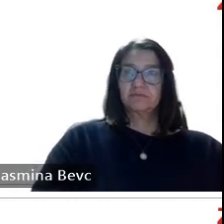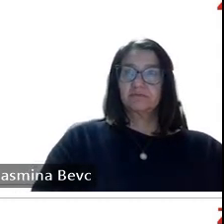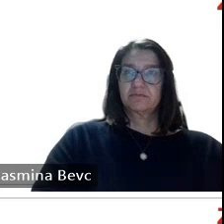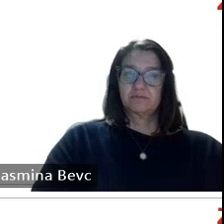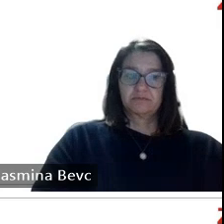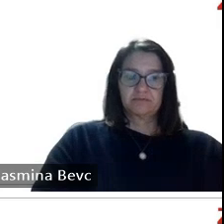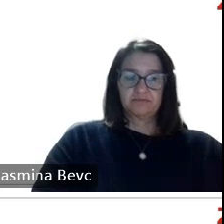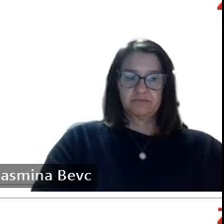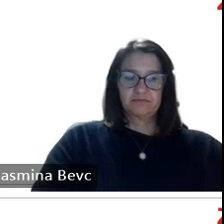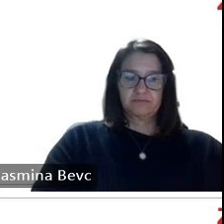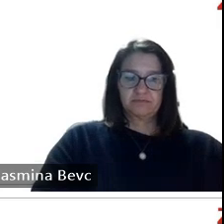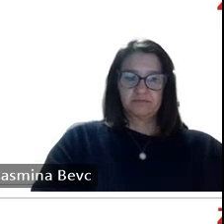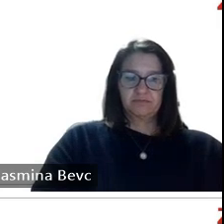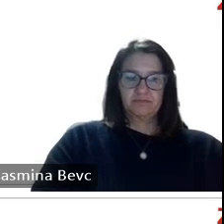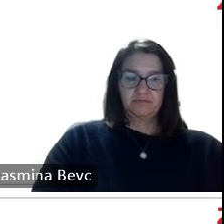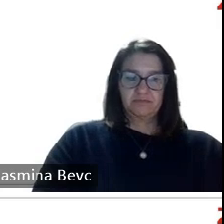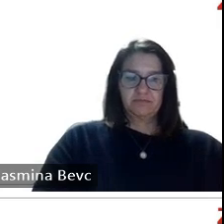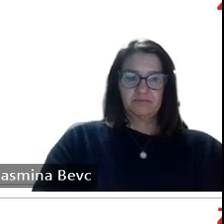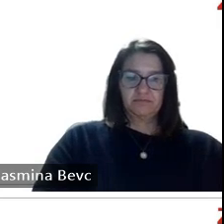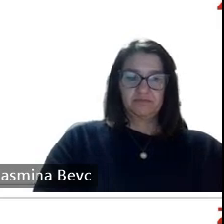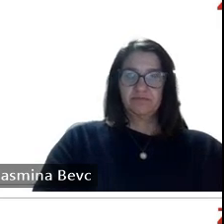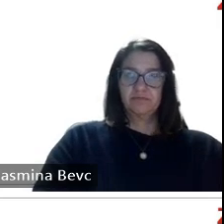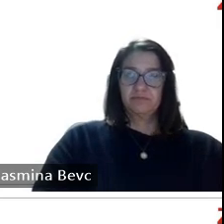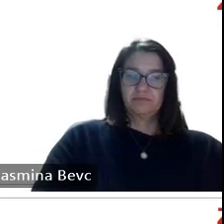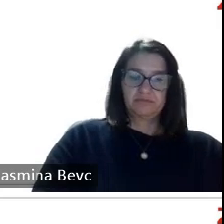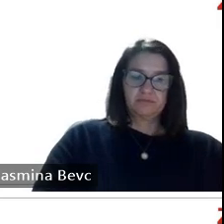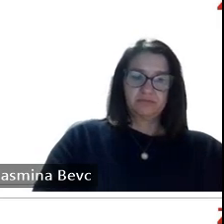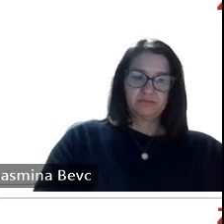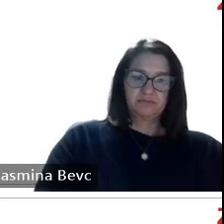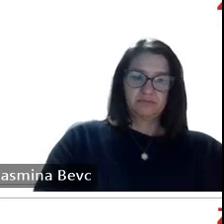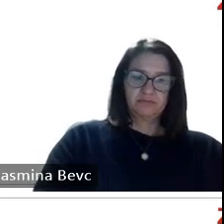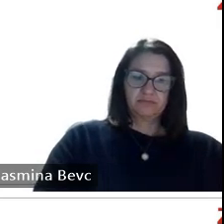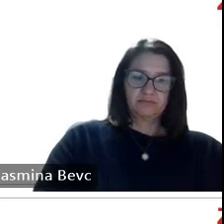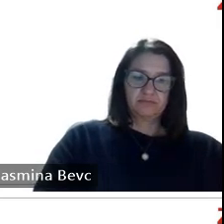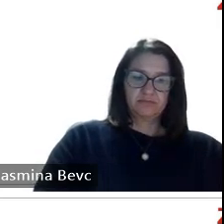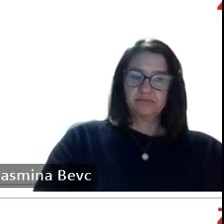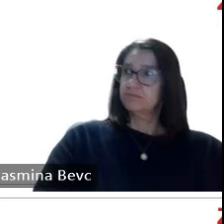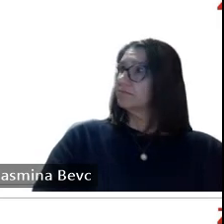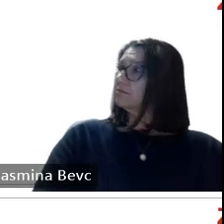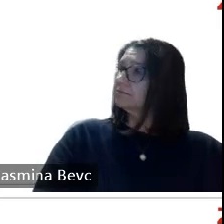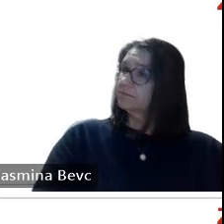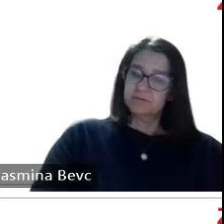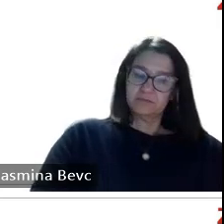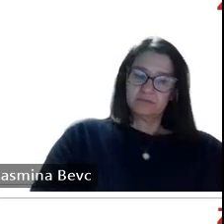Grelno število je podobno kot pri izvedbi z horizontalnim